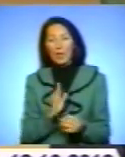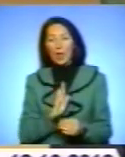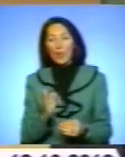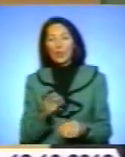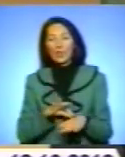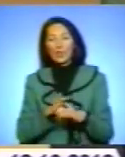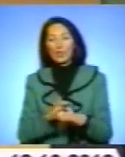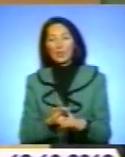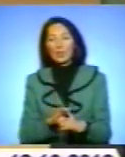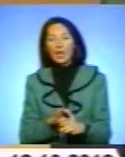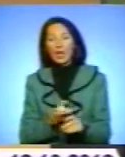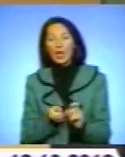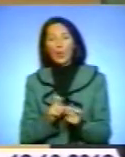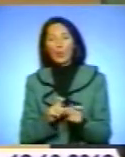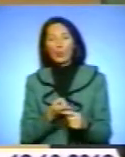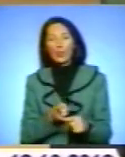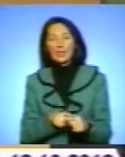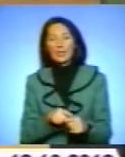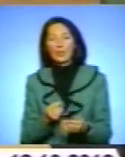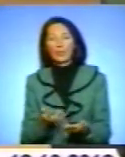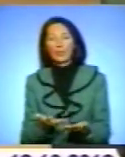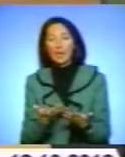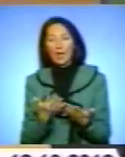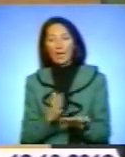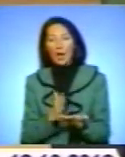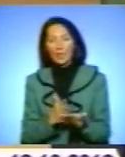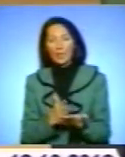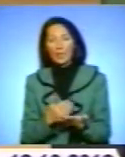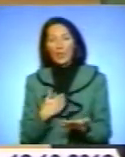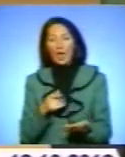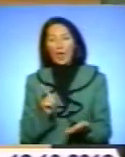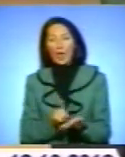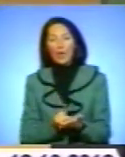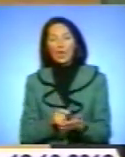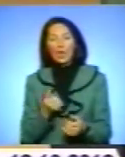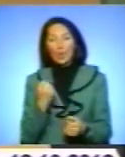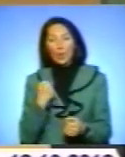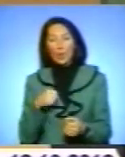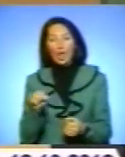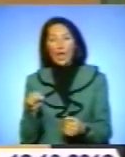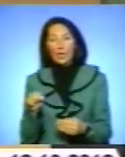вести боротьбу з цим явищем. Але ми повинні подолати